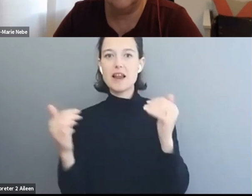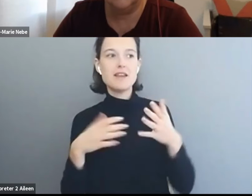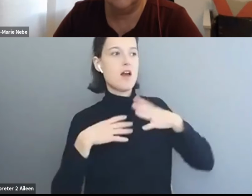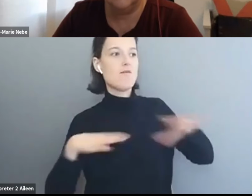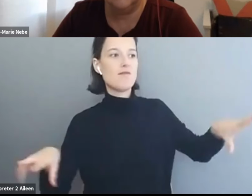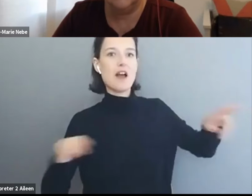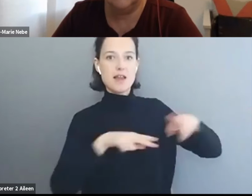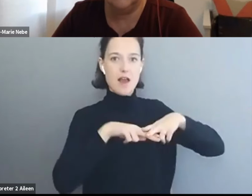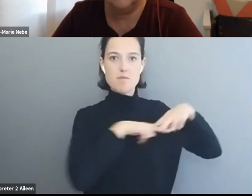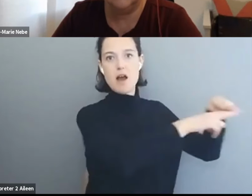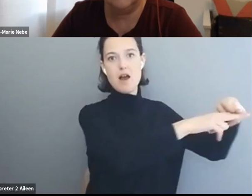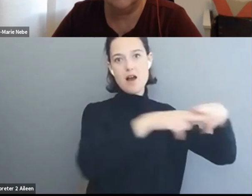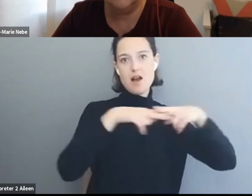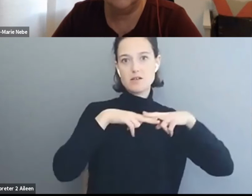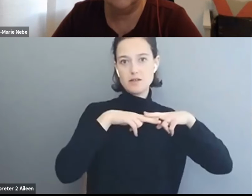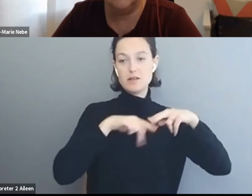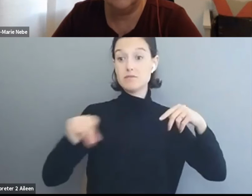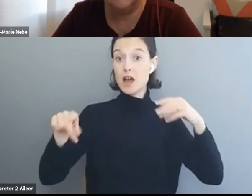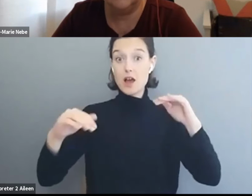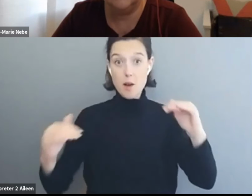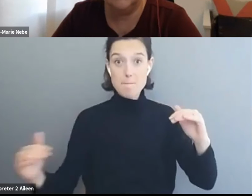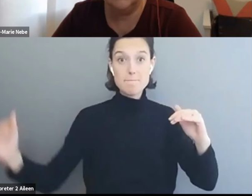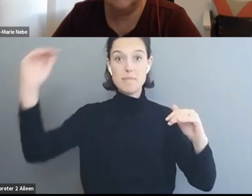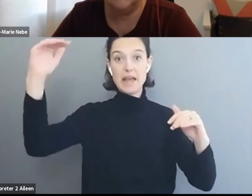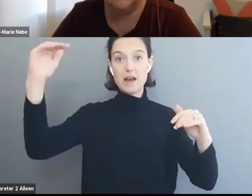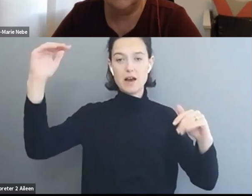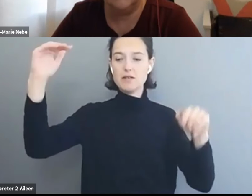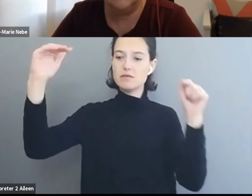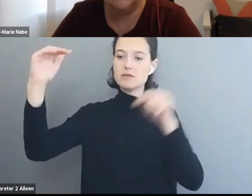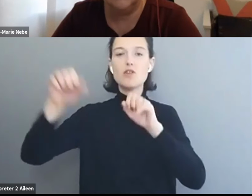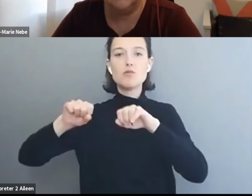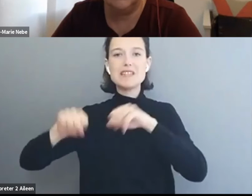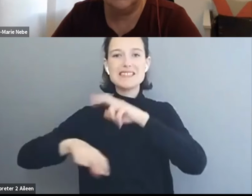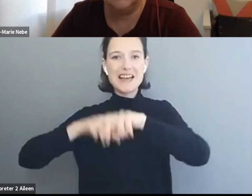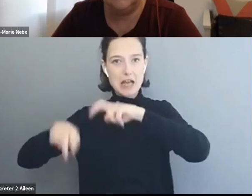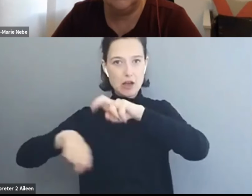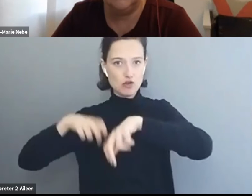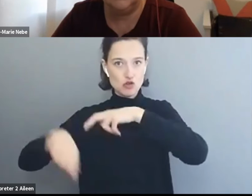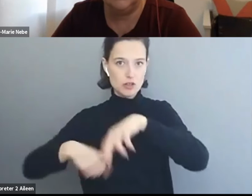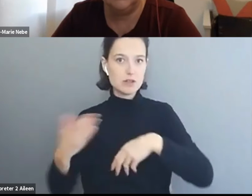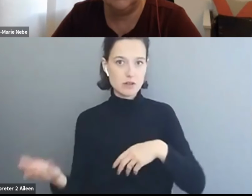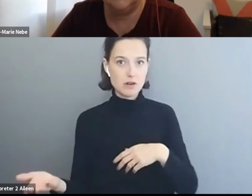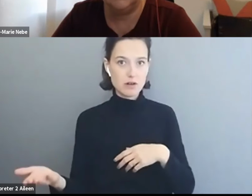sie dieses Potenzial ja sowieso schon mitbringen und nutzen, weil darin sehe ich